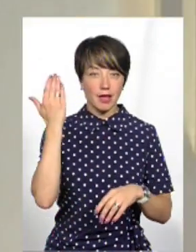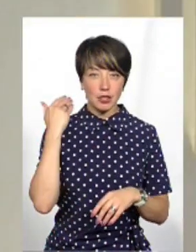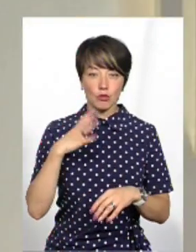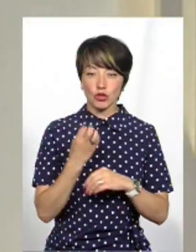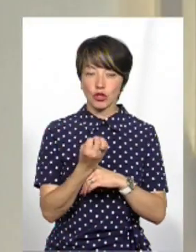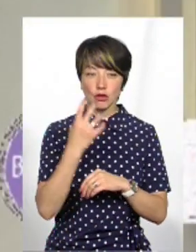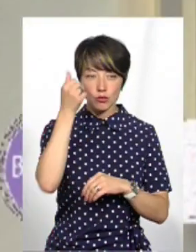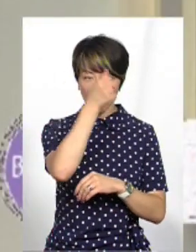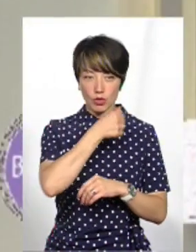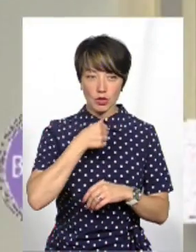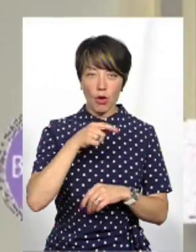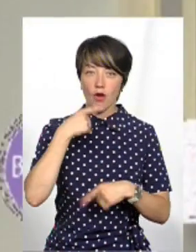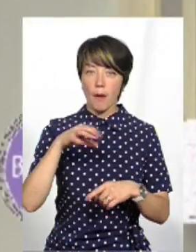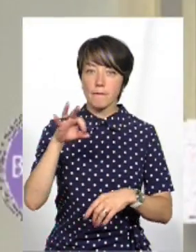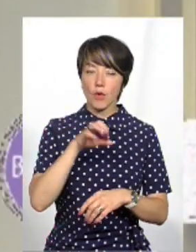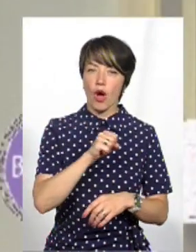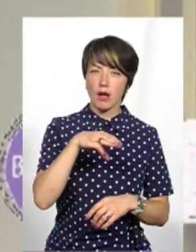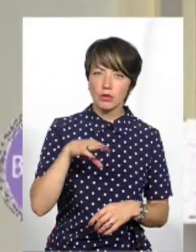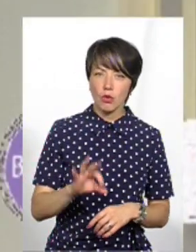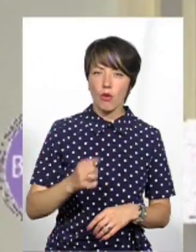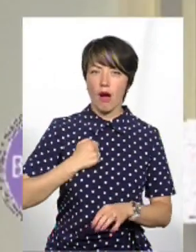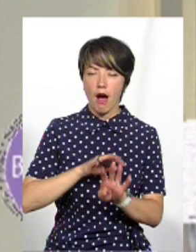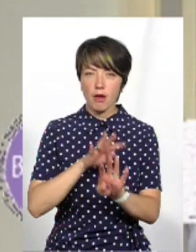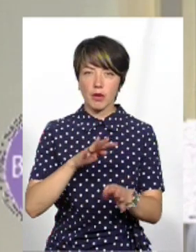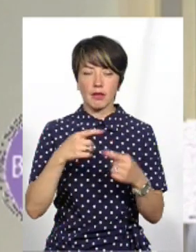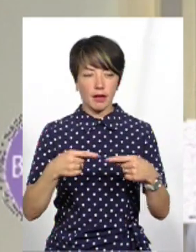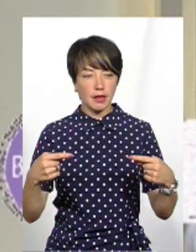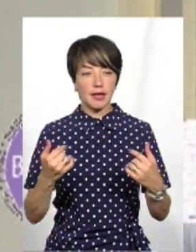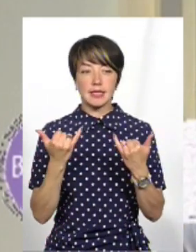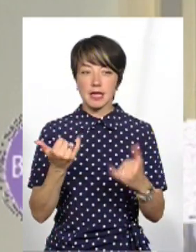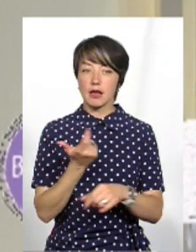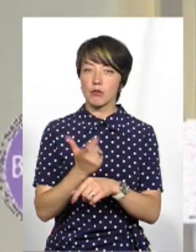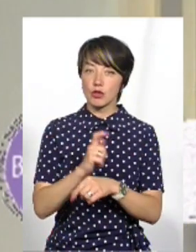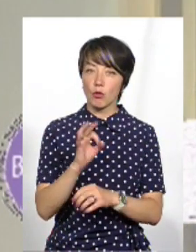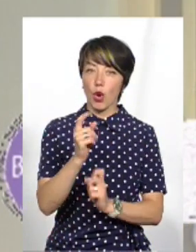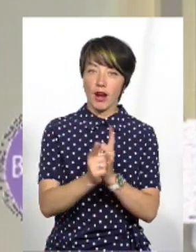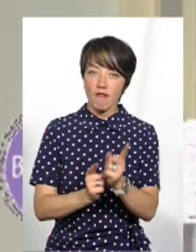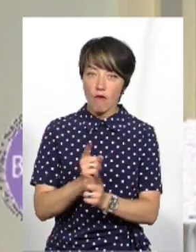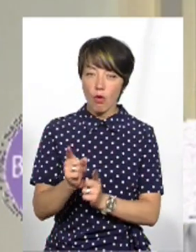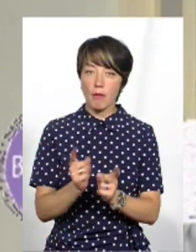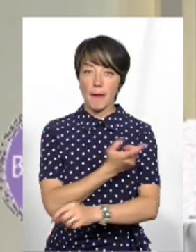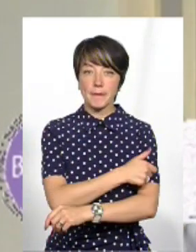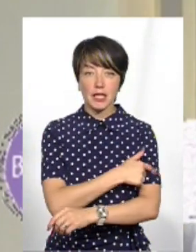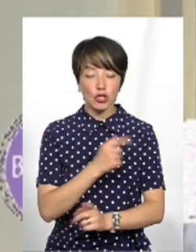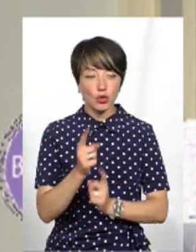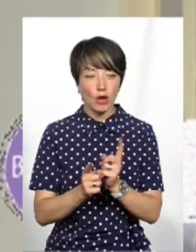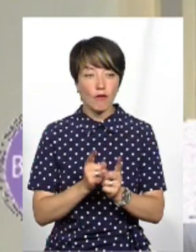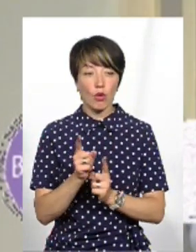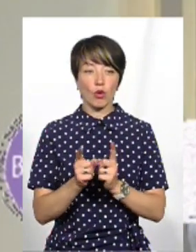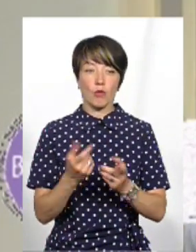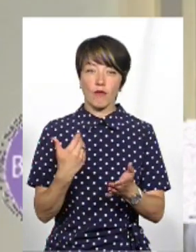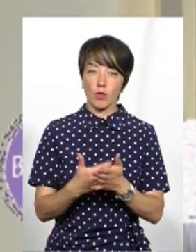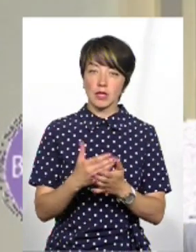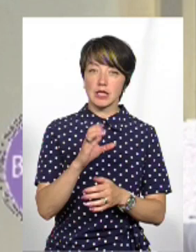в 2014 році, говорили про АТО, армію і так далі, зараз більше вже про реформи, зокрема про медичну реформу, що